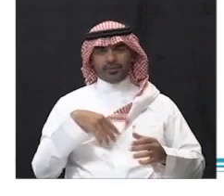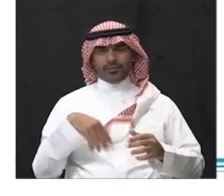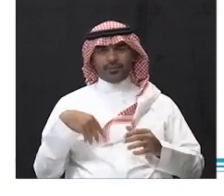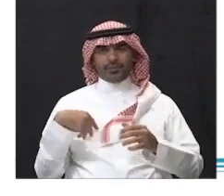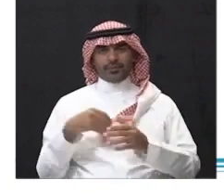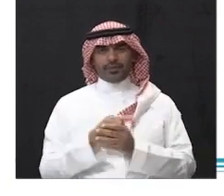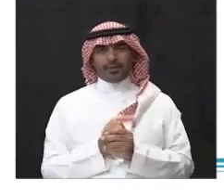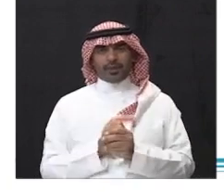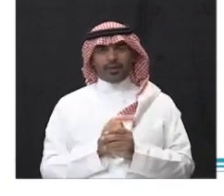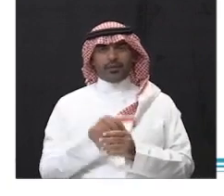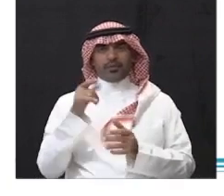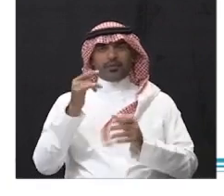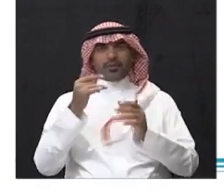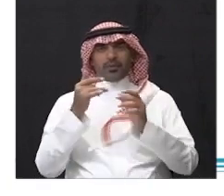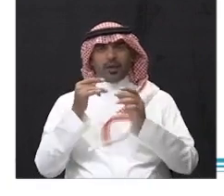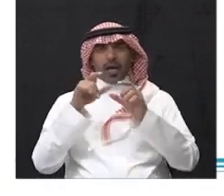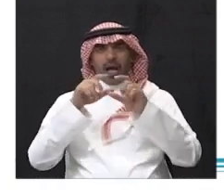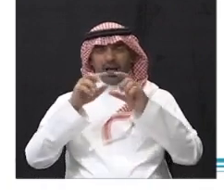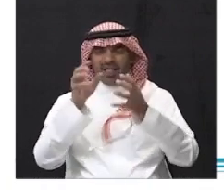دوافع.